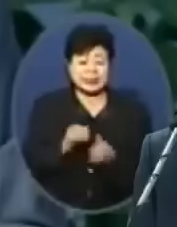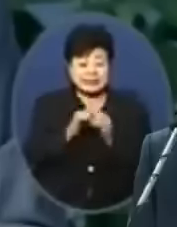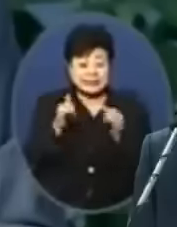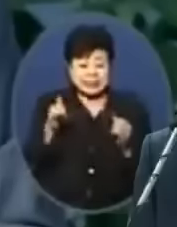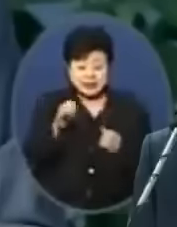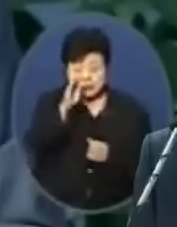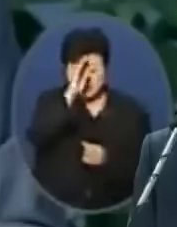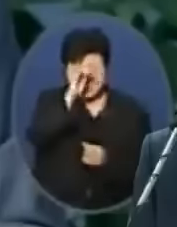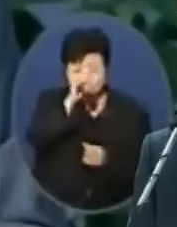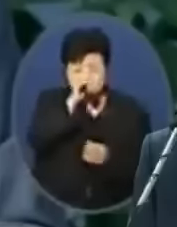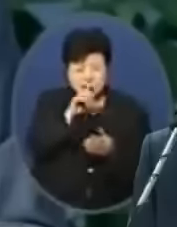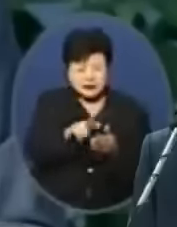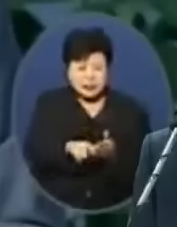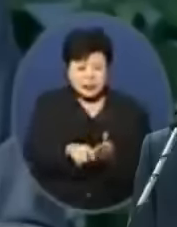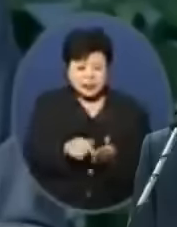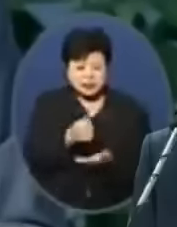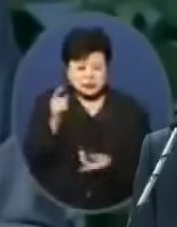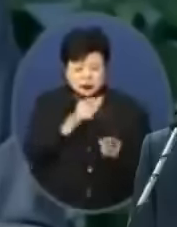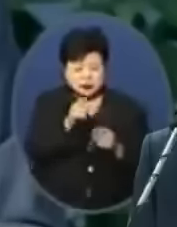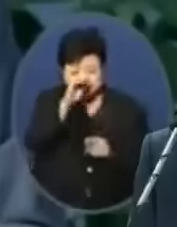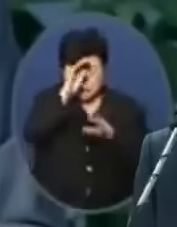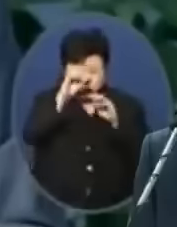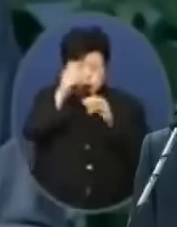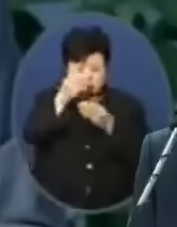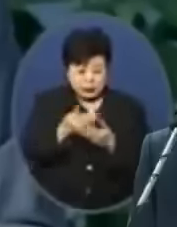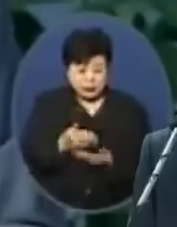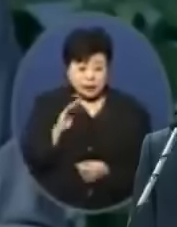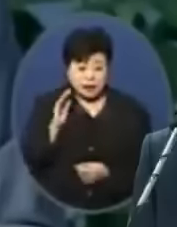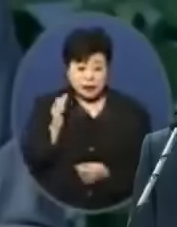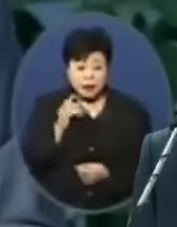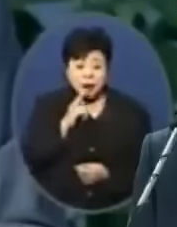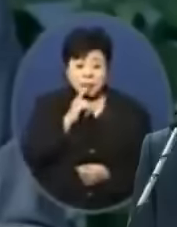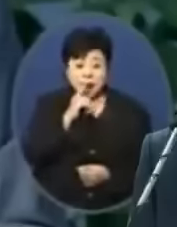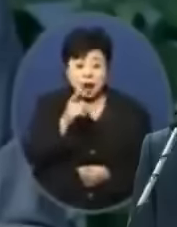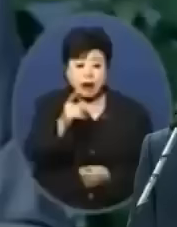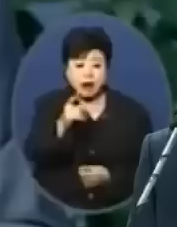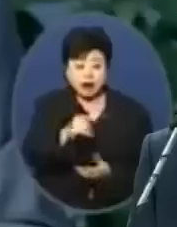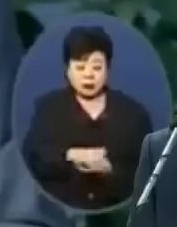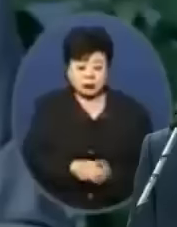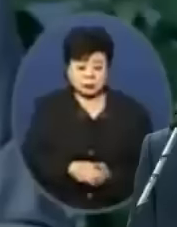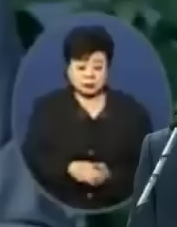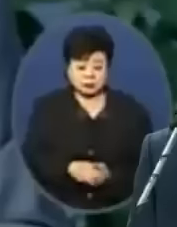사람이 병들어 있을 때 제가 채찍에 맞음으로 내가 나음을 입었나니라고